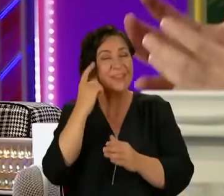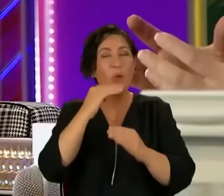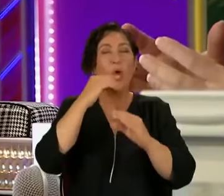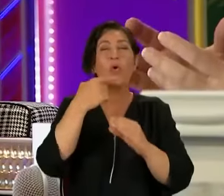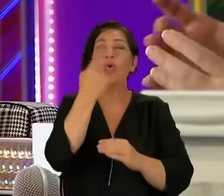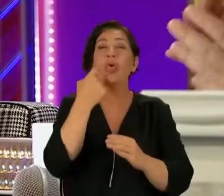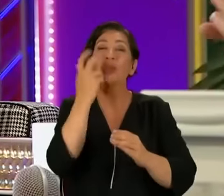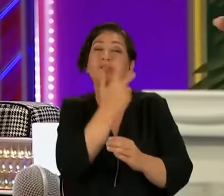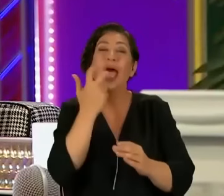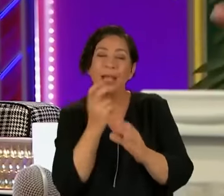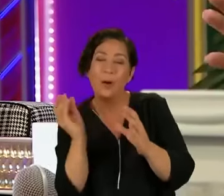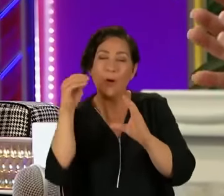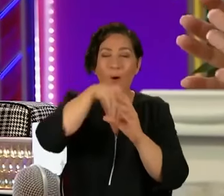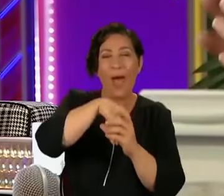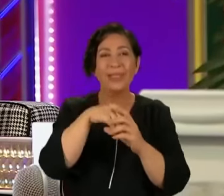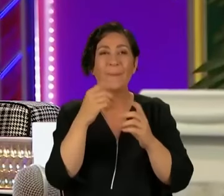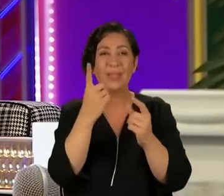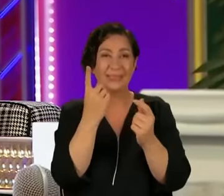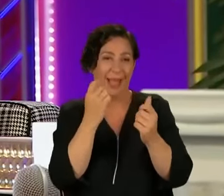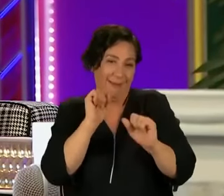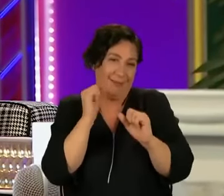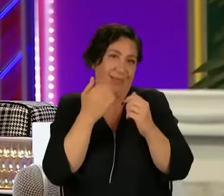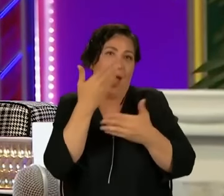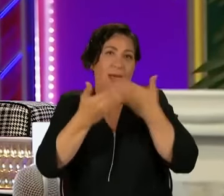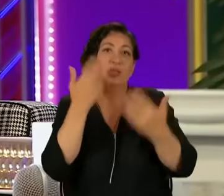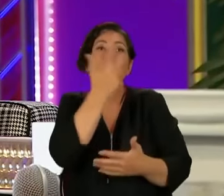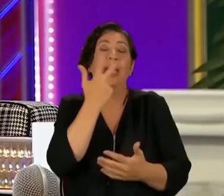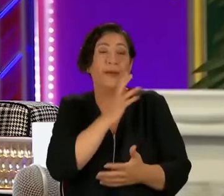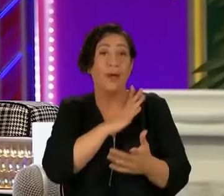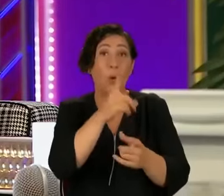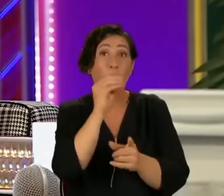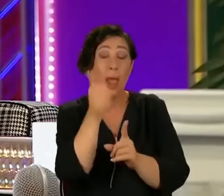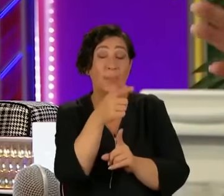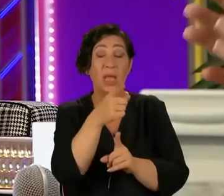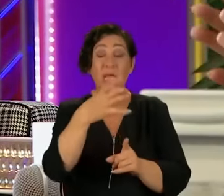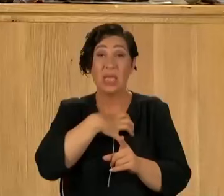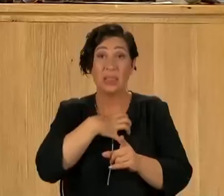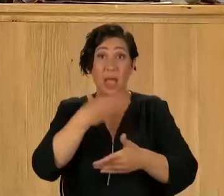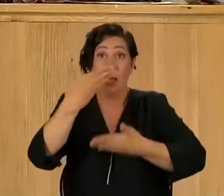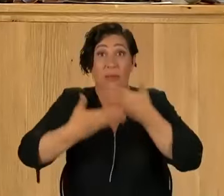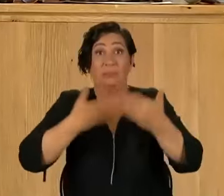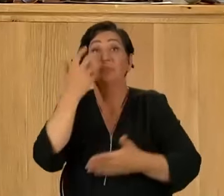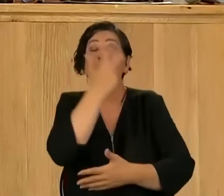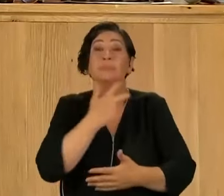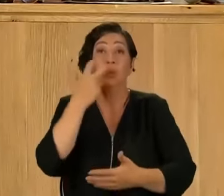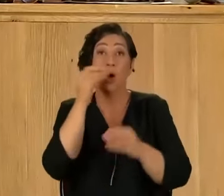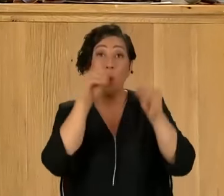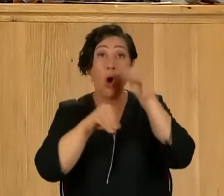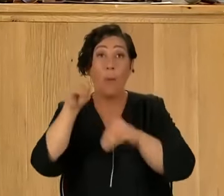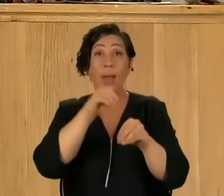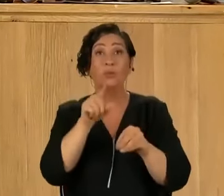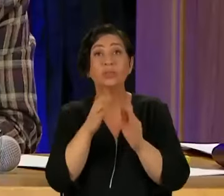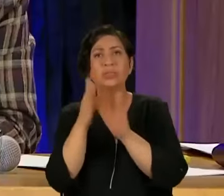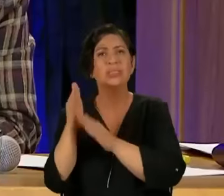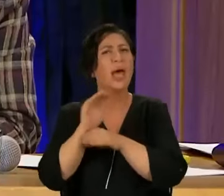çok güzel içine koyan bir tavrın var. Asıl önemlisi de bu zaten. Yani kendi yorumunu koyabilmek. Bunun